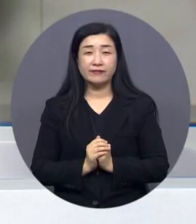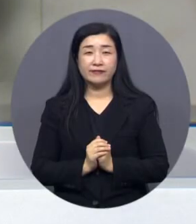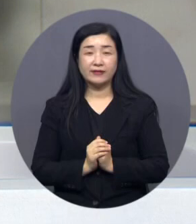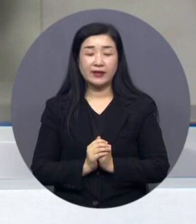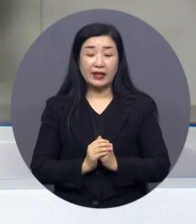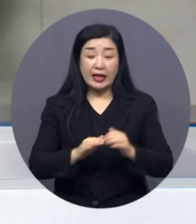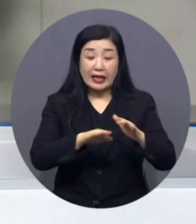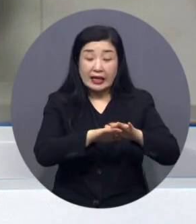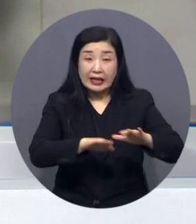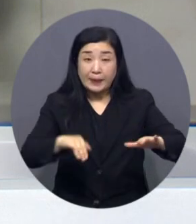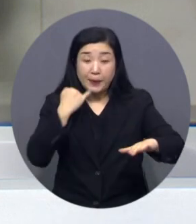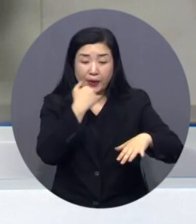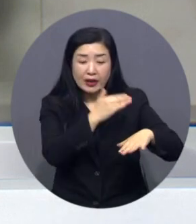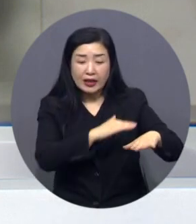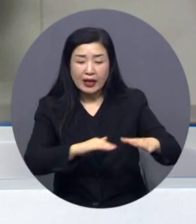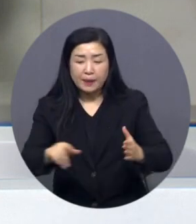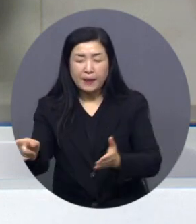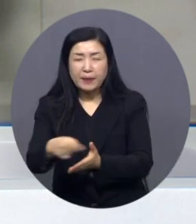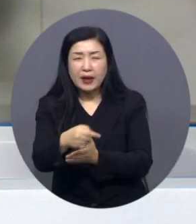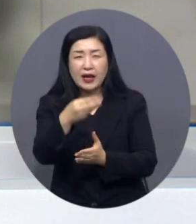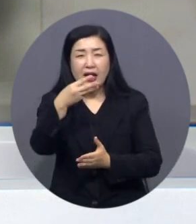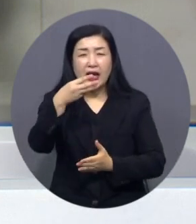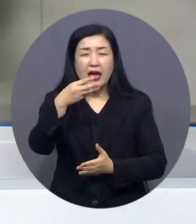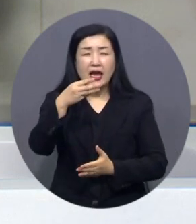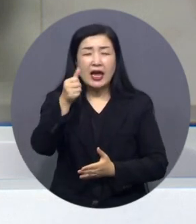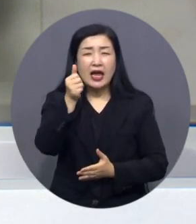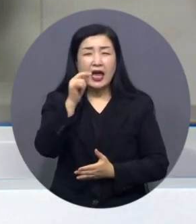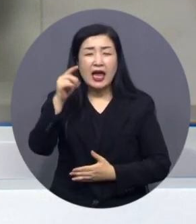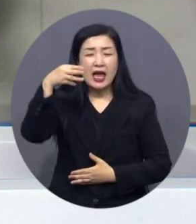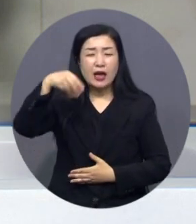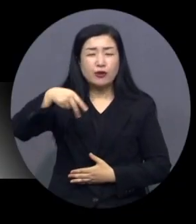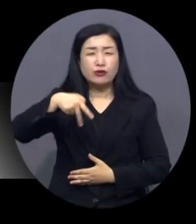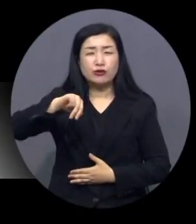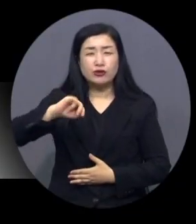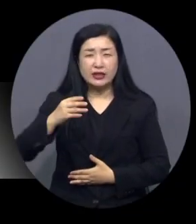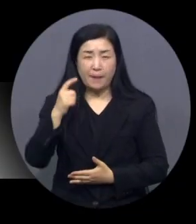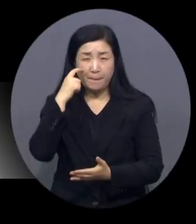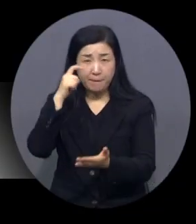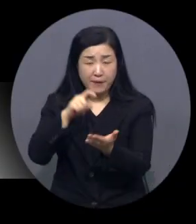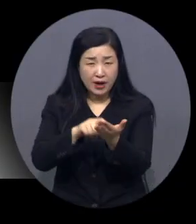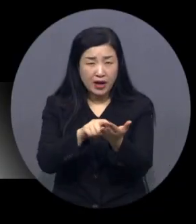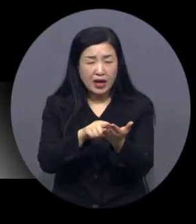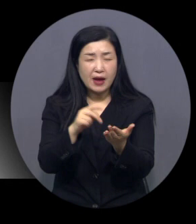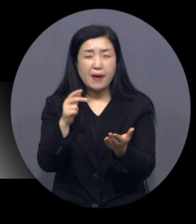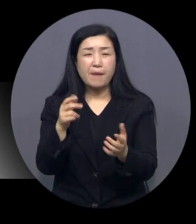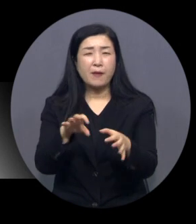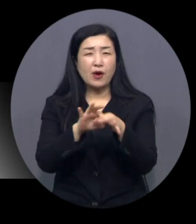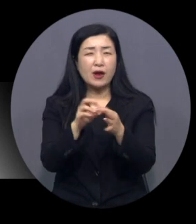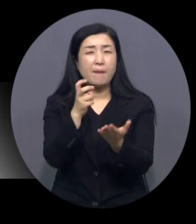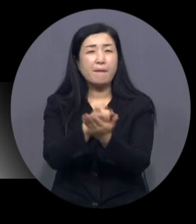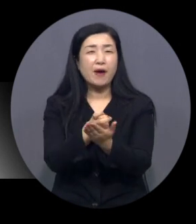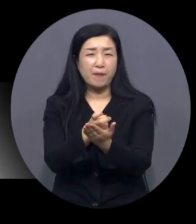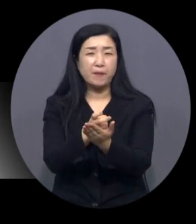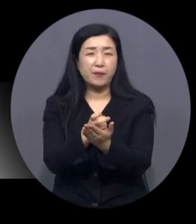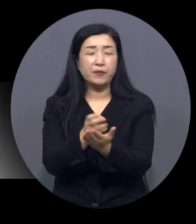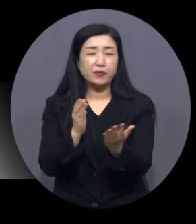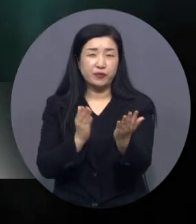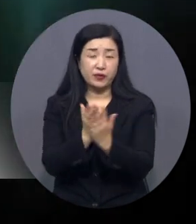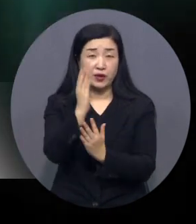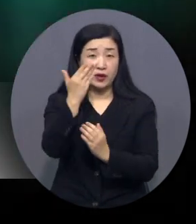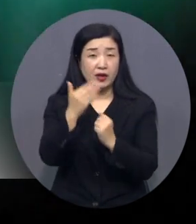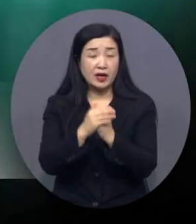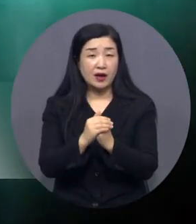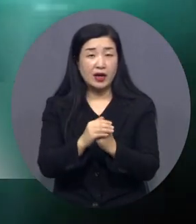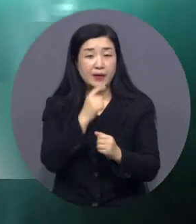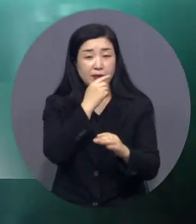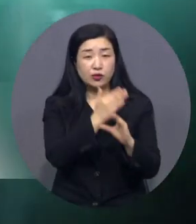얕은 바다에서 해산물을 채취하는 해루질을 규제할 수 있는 수산자원관리법 개정안이 국회를 통과했습니다.